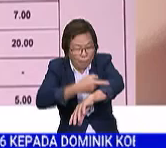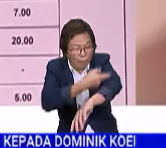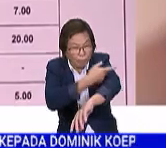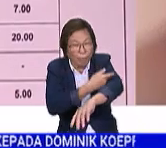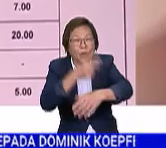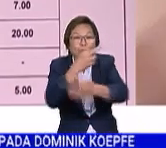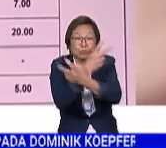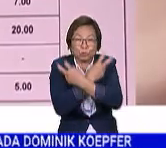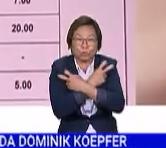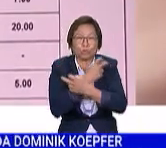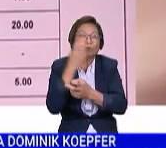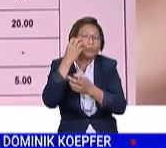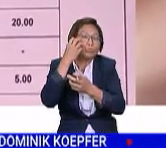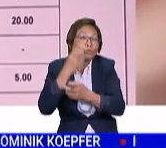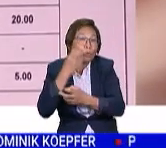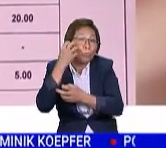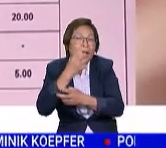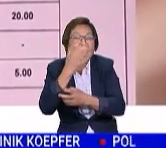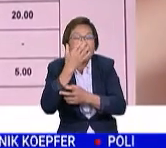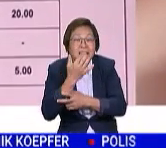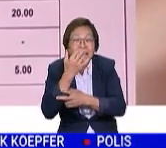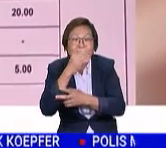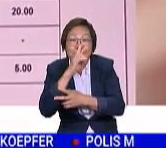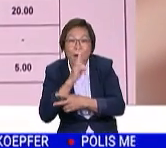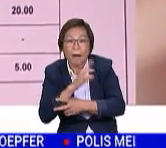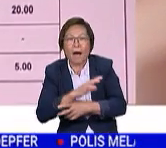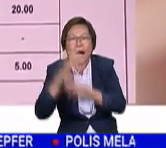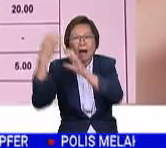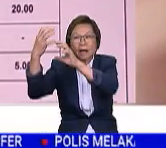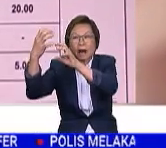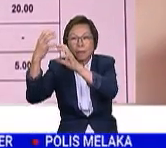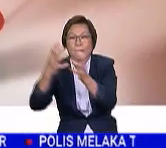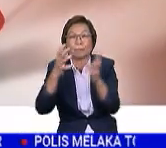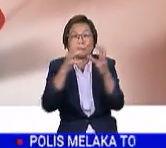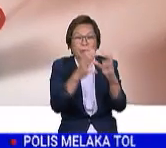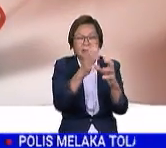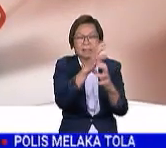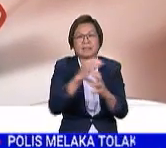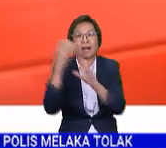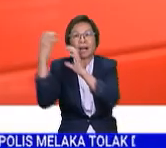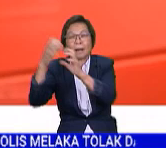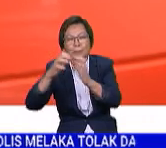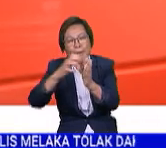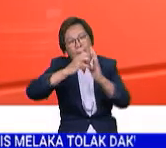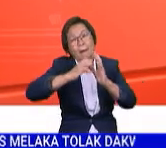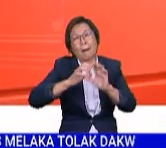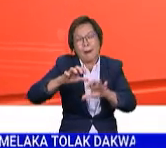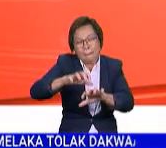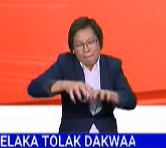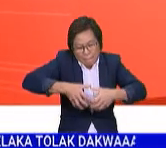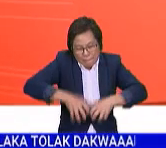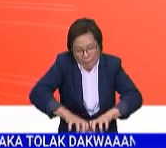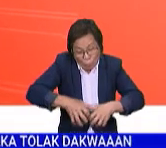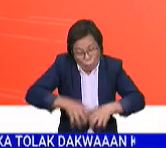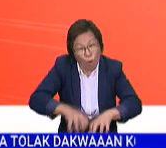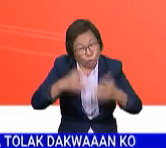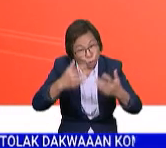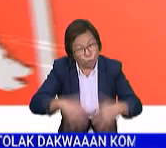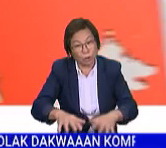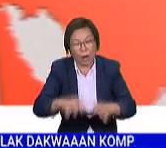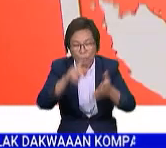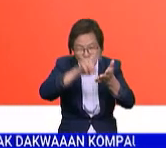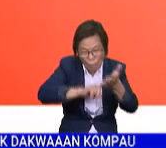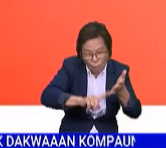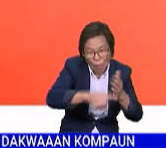bertulang tomato Chili Merah Kelapa biji dan kelapa parut beliau menambah pihaknya telah menjalankan pemeriksaan ke